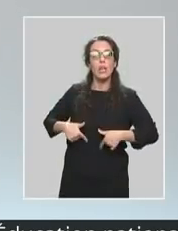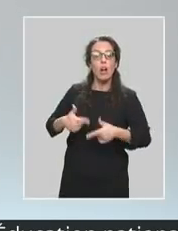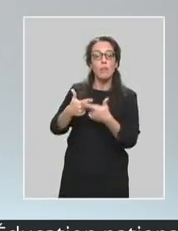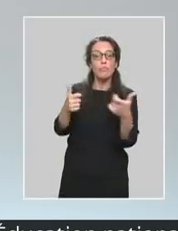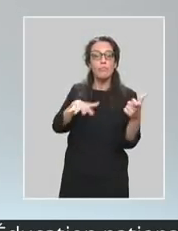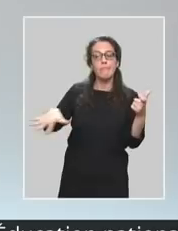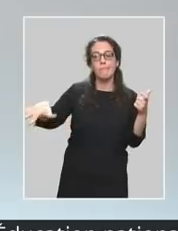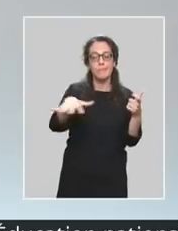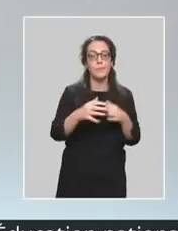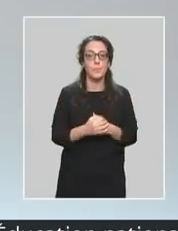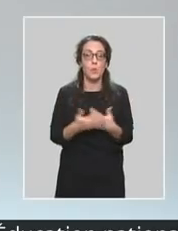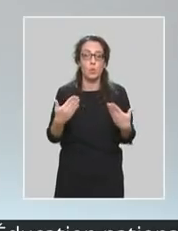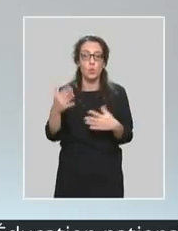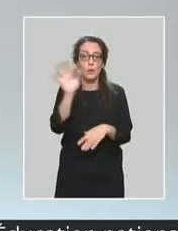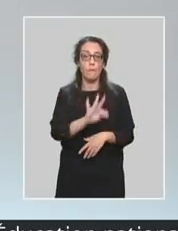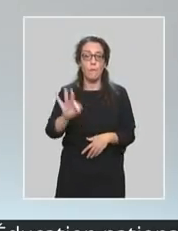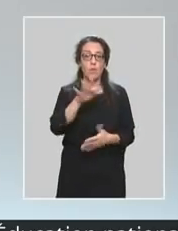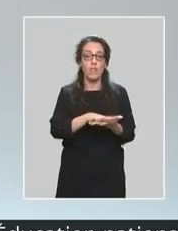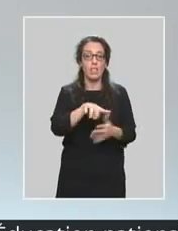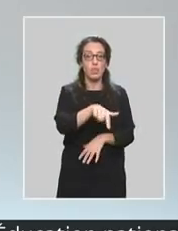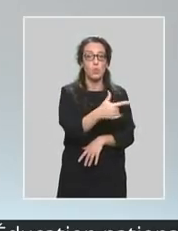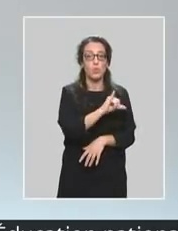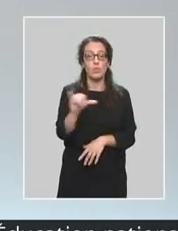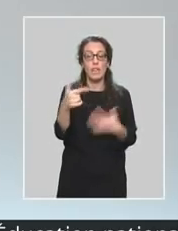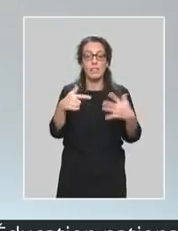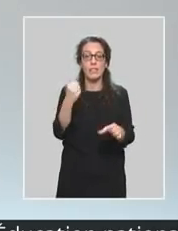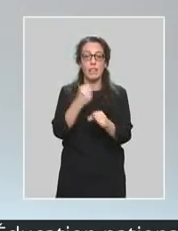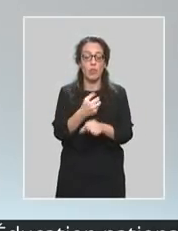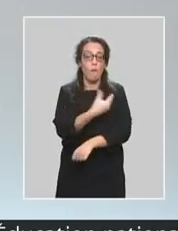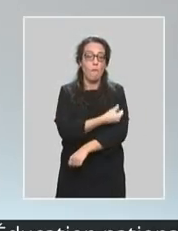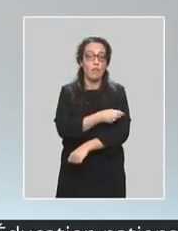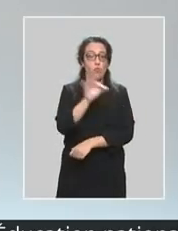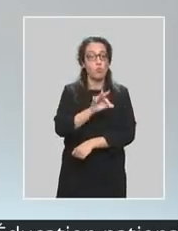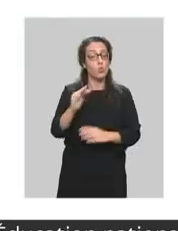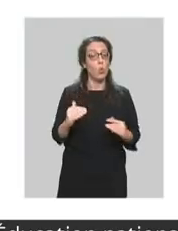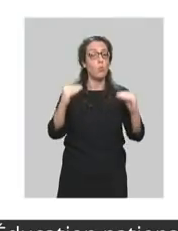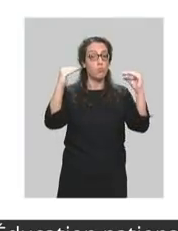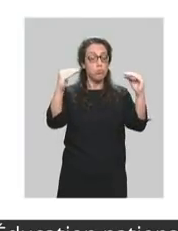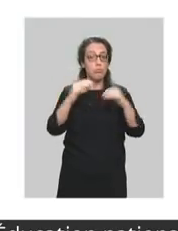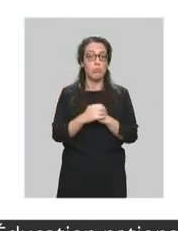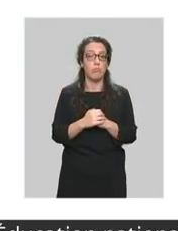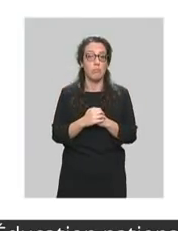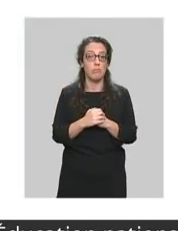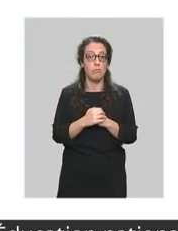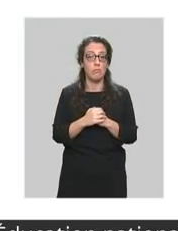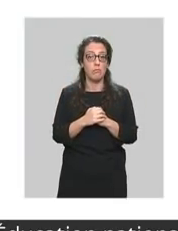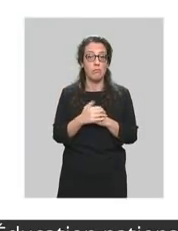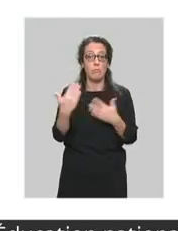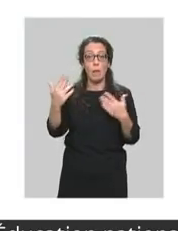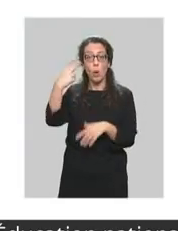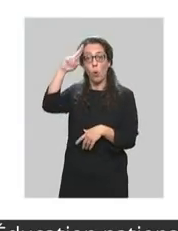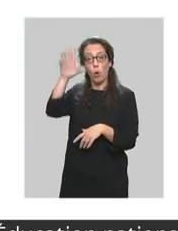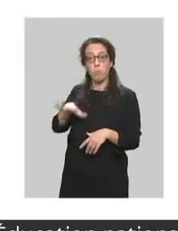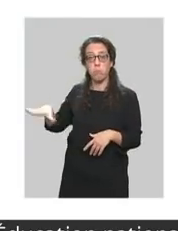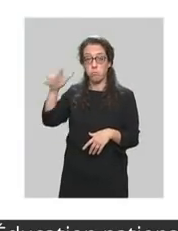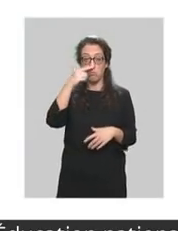France, pour les plus de 12 ans, les 12-17 ans, un taux de vaccination élevé. C'est l'une des meilleures couvertures vaccinales en Europe pour